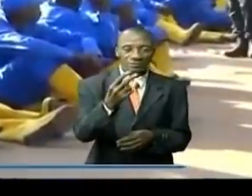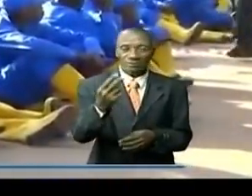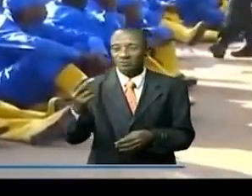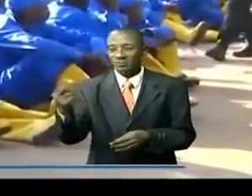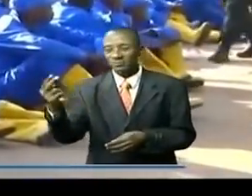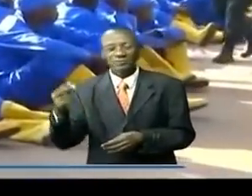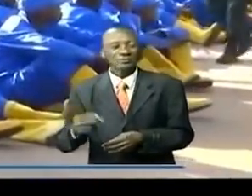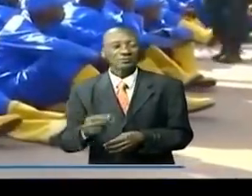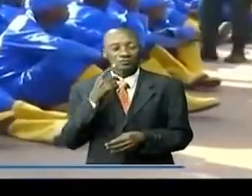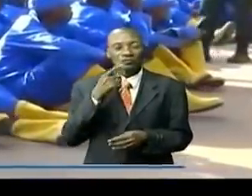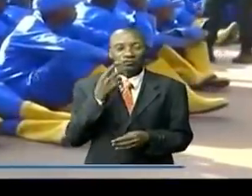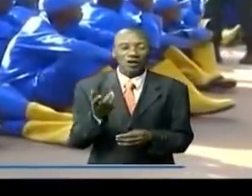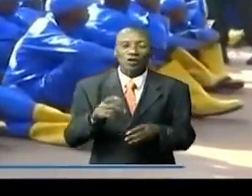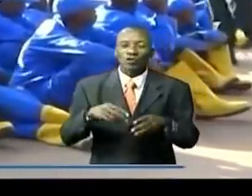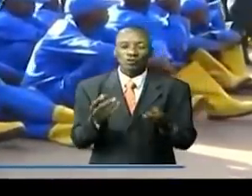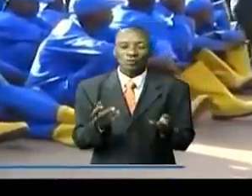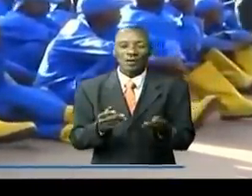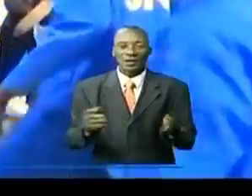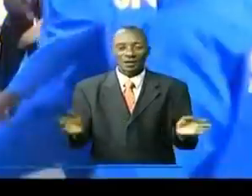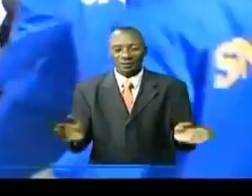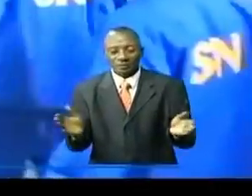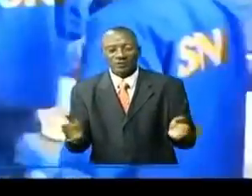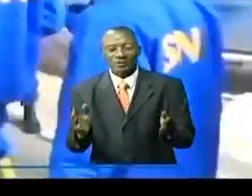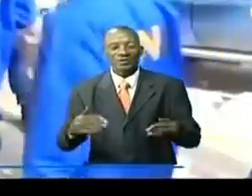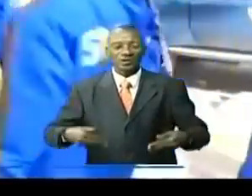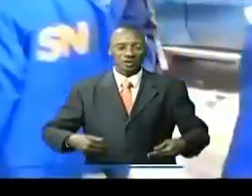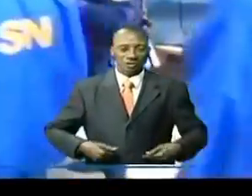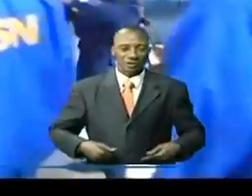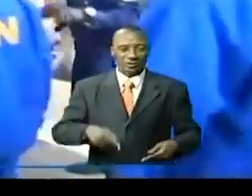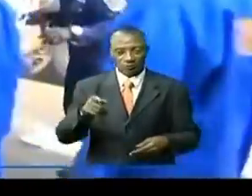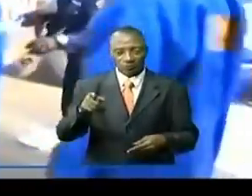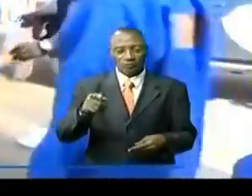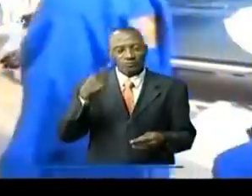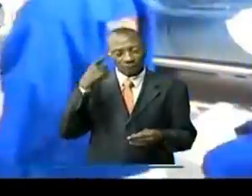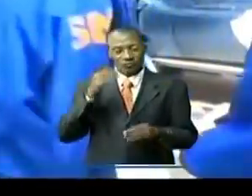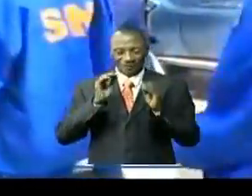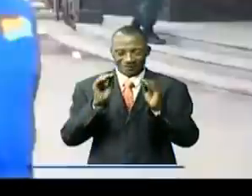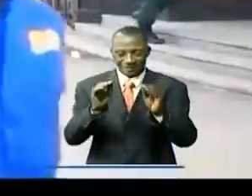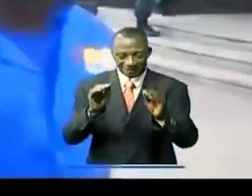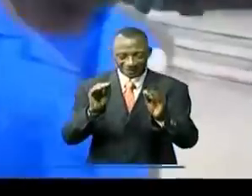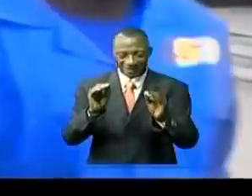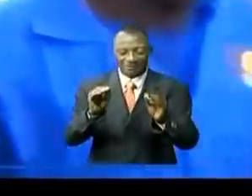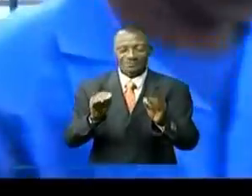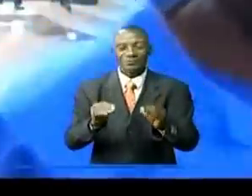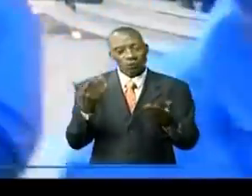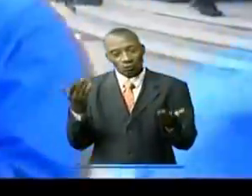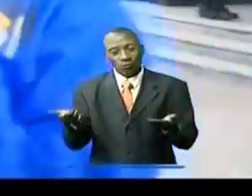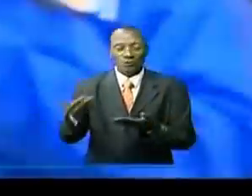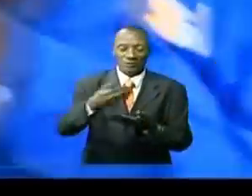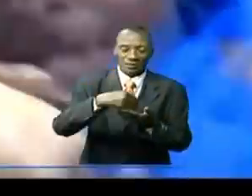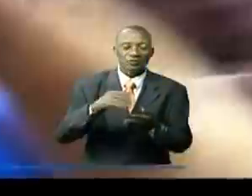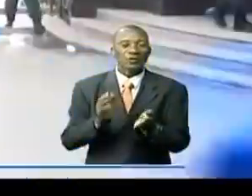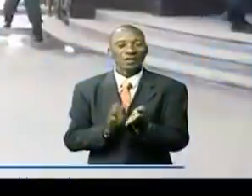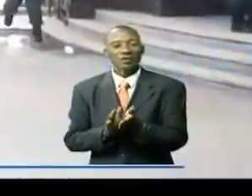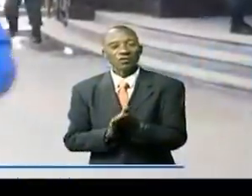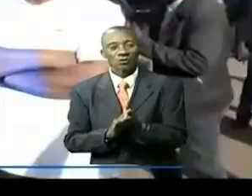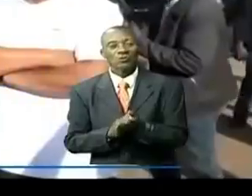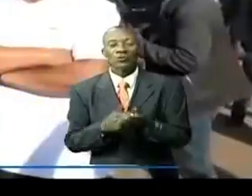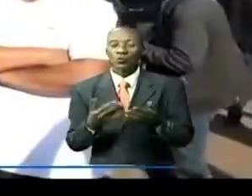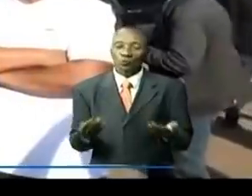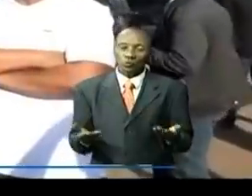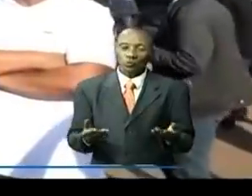ces jeunes dans les installations du complexe scolaire Kiwele, où chacun, habillé en tenue de service national, a suivi les dernières